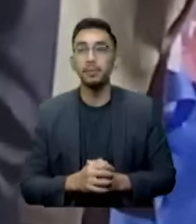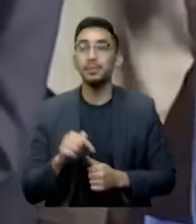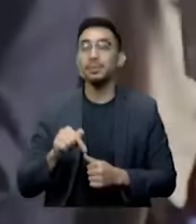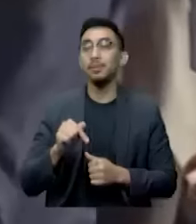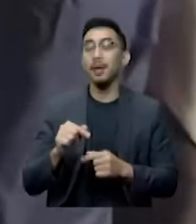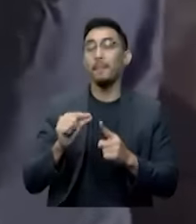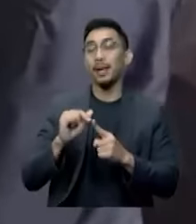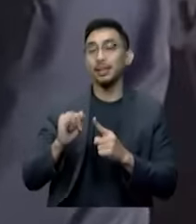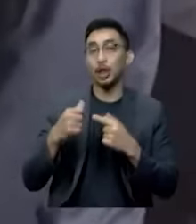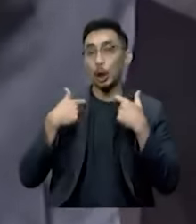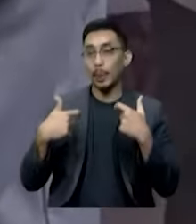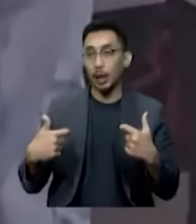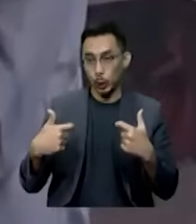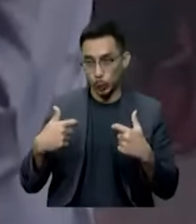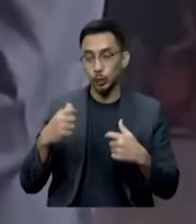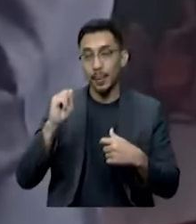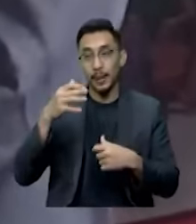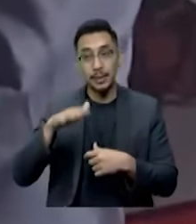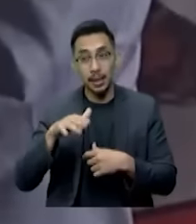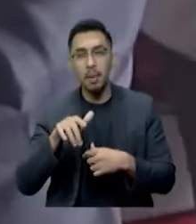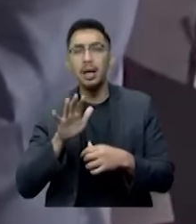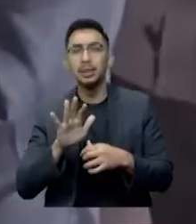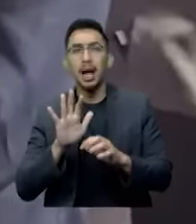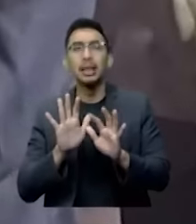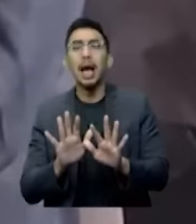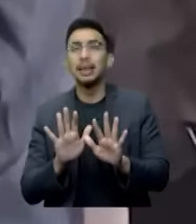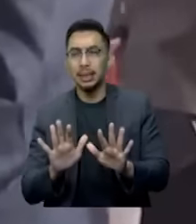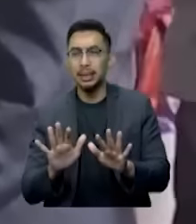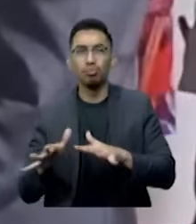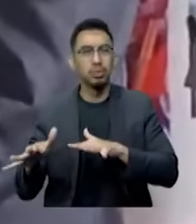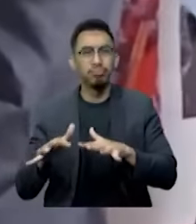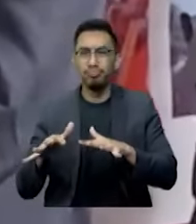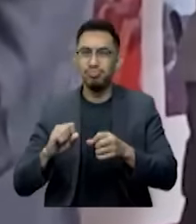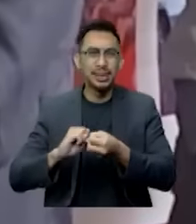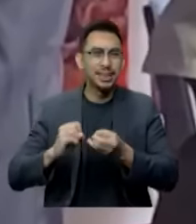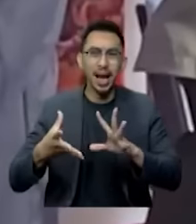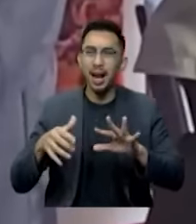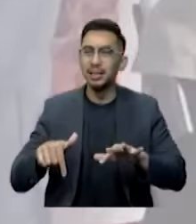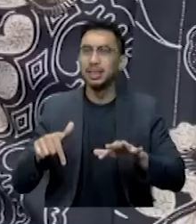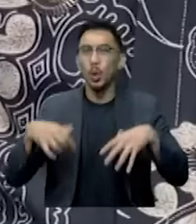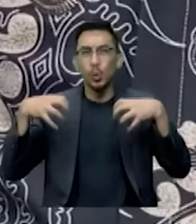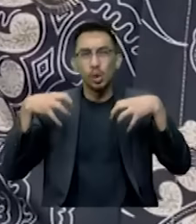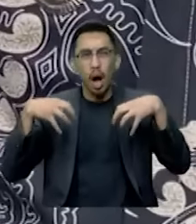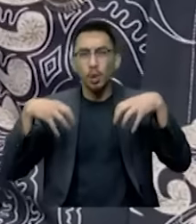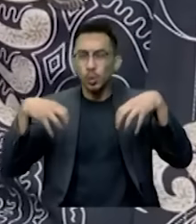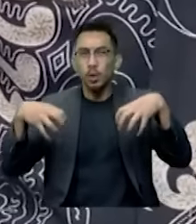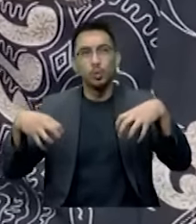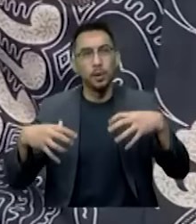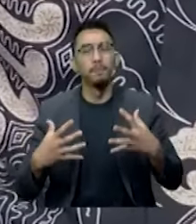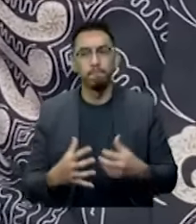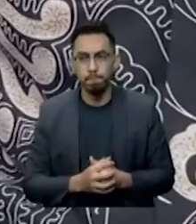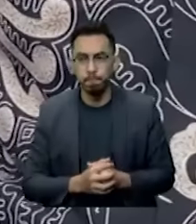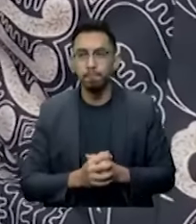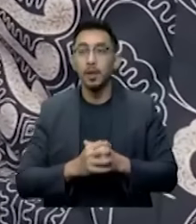juga meminta masyarakat waspada terhadap potensi bencana saat memasuki musim penghujan. Karena itu kepada seluruh